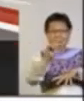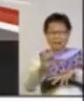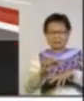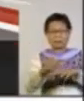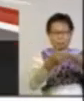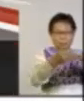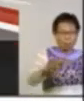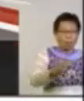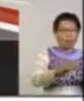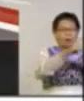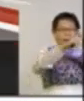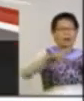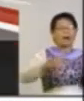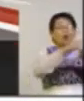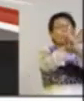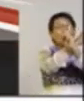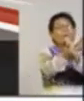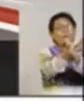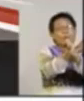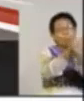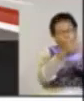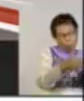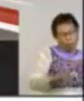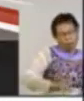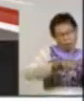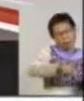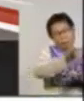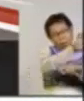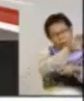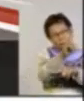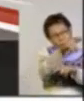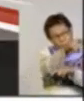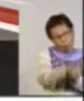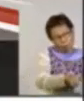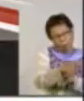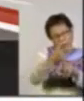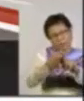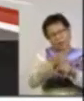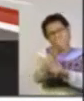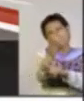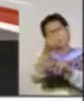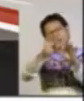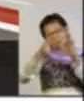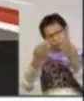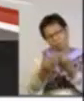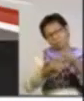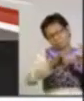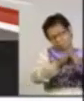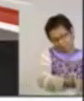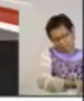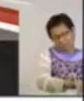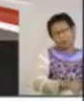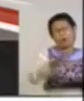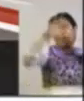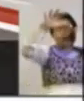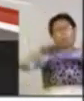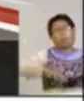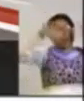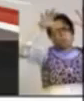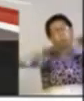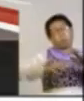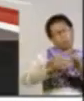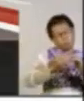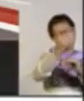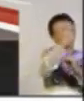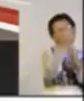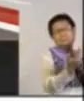Daerah Majlis Kuala Selangor Desa Kofil menempatkan 41 orang daripada 12 keluarga. Sementara itu, hujan lebat selama